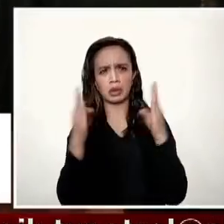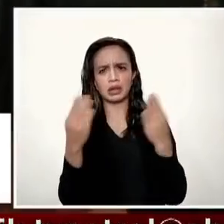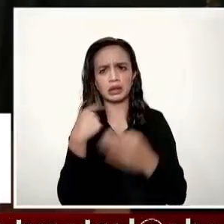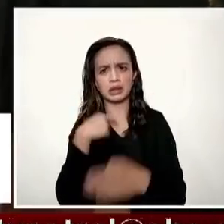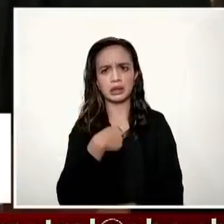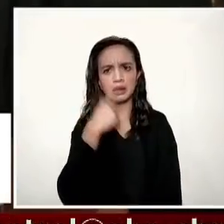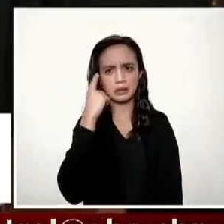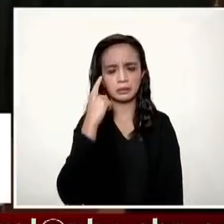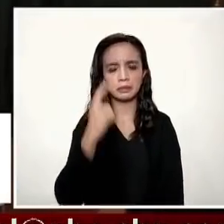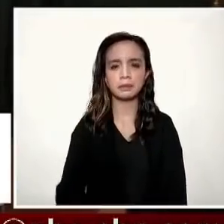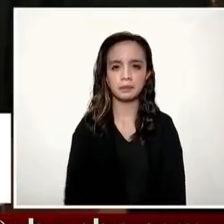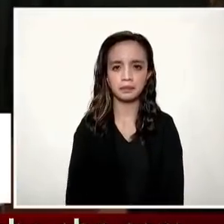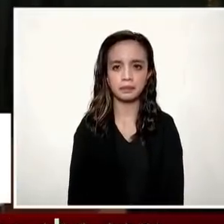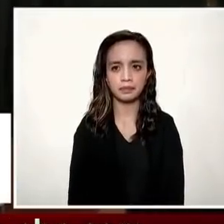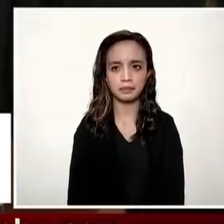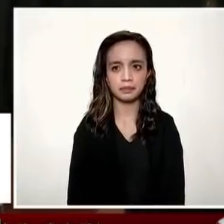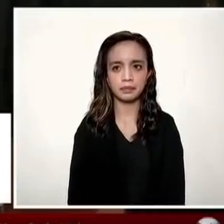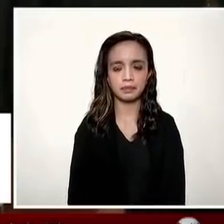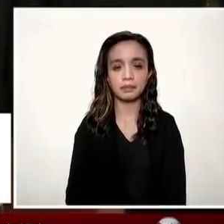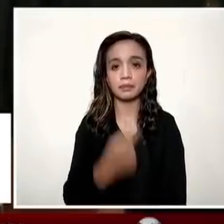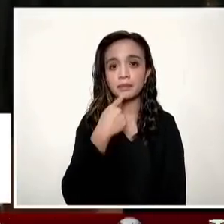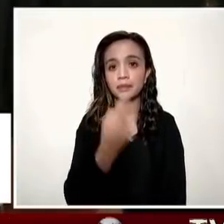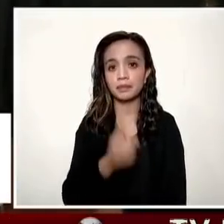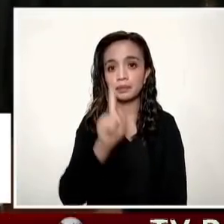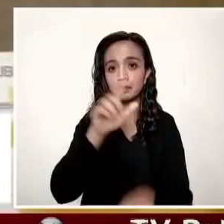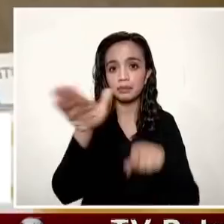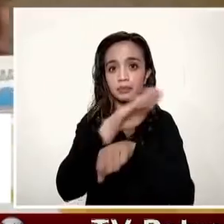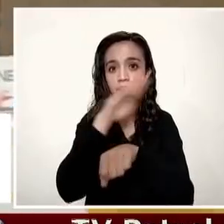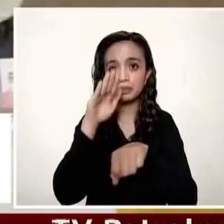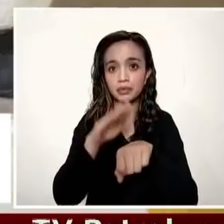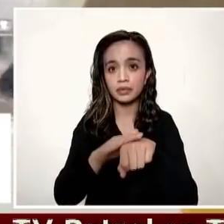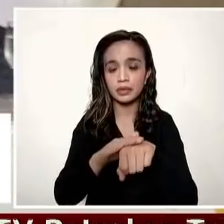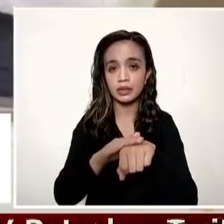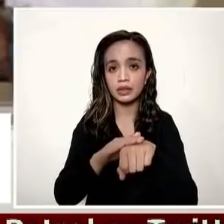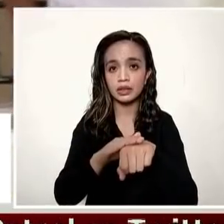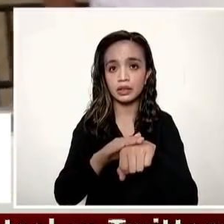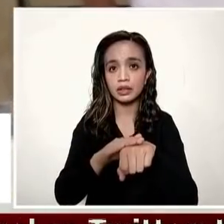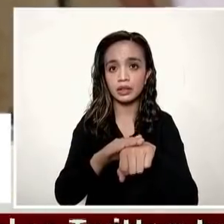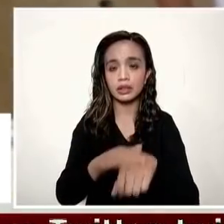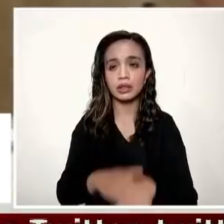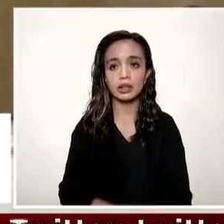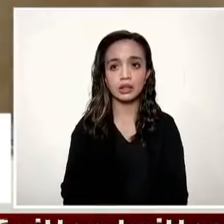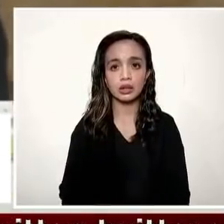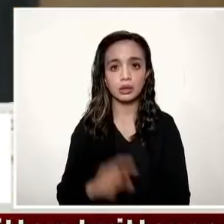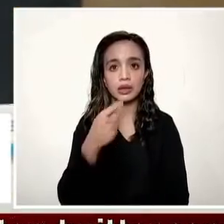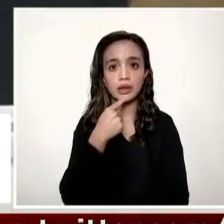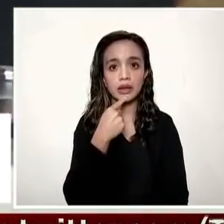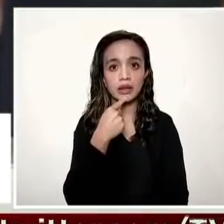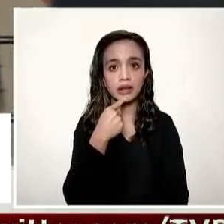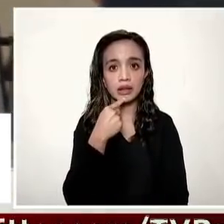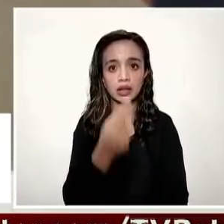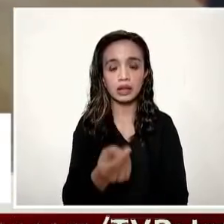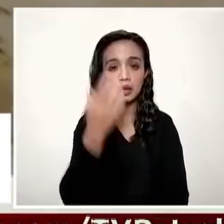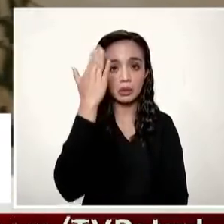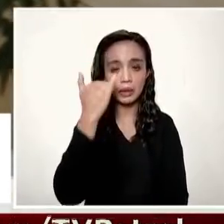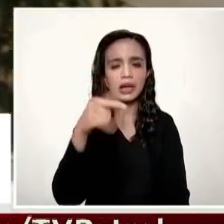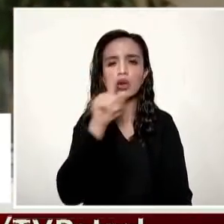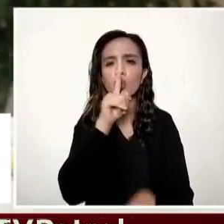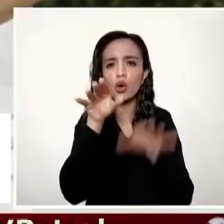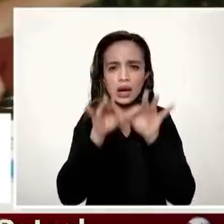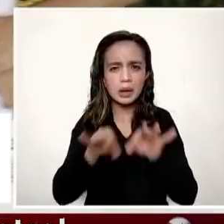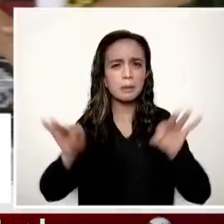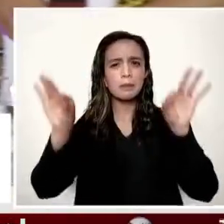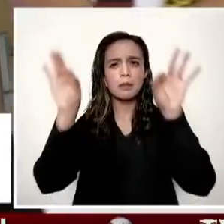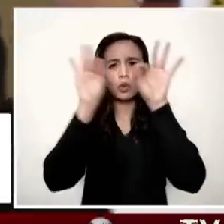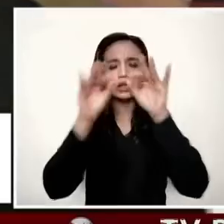Bukas kami. Sinabi naman ng isang bayan na formal sila makikipag-usap sa liderato ng Laban ng Masa dahil mahalagang magkaisa